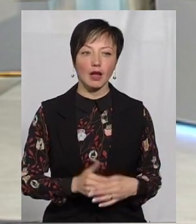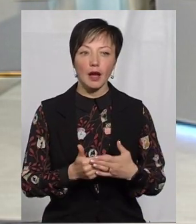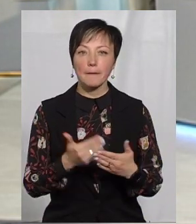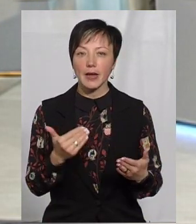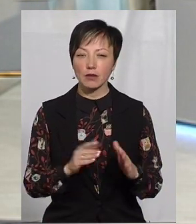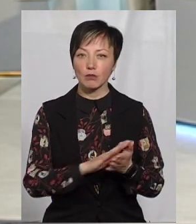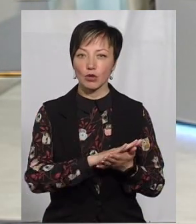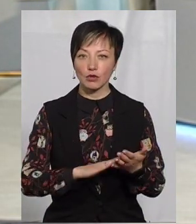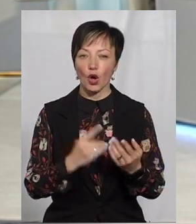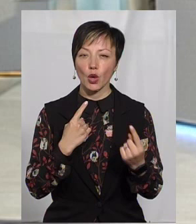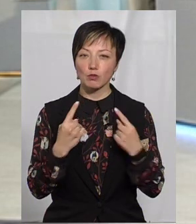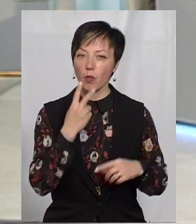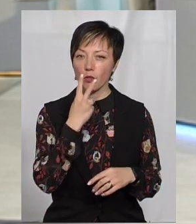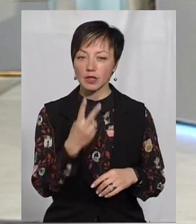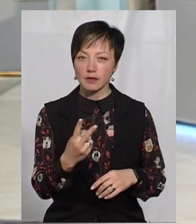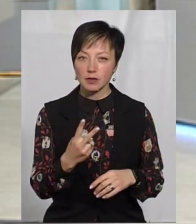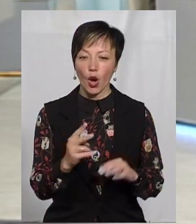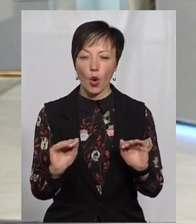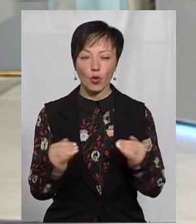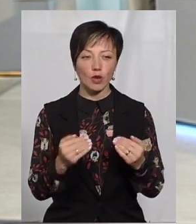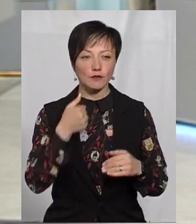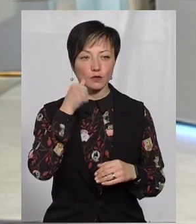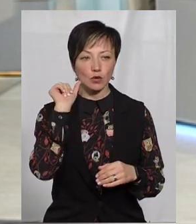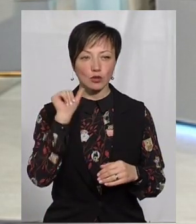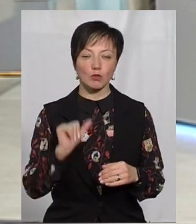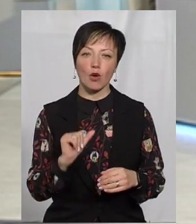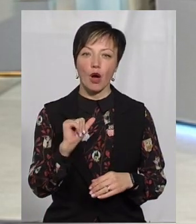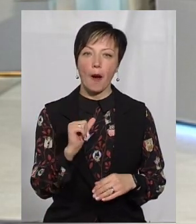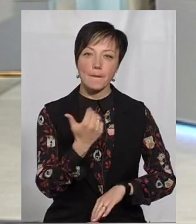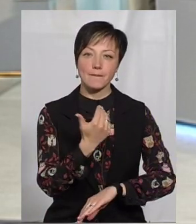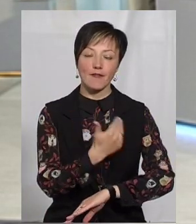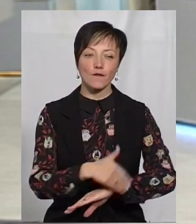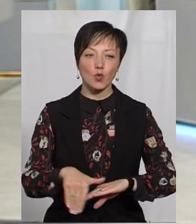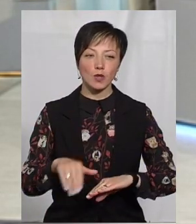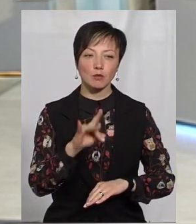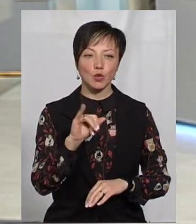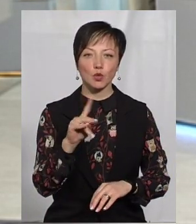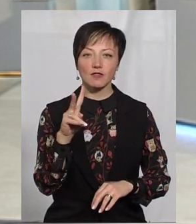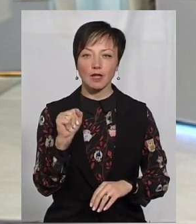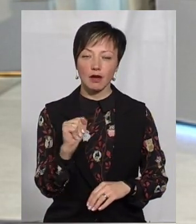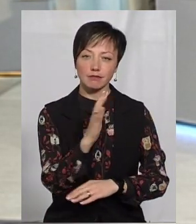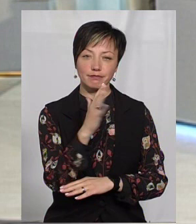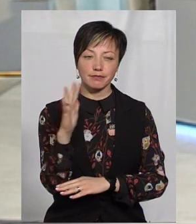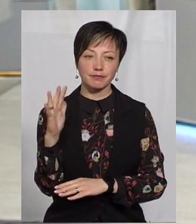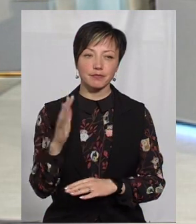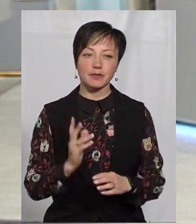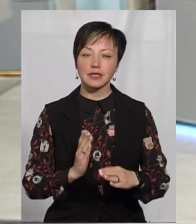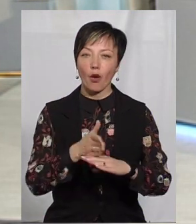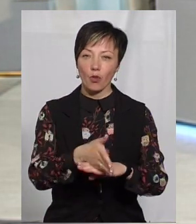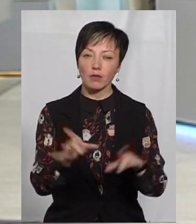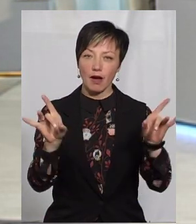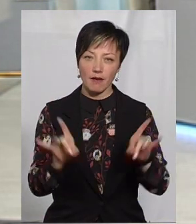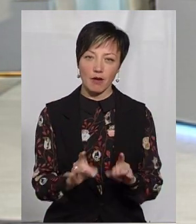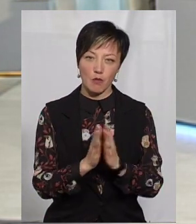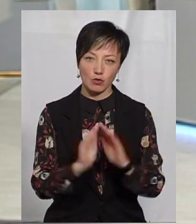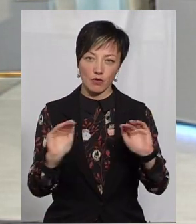перед тим, як продовжити розмову, подивимося от уривок вчорашнього променаду про Скурівську із заходом у кафе. Попрошу фрагмент